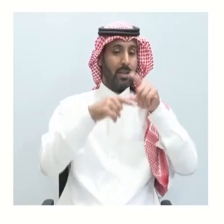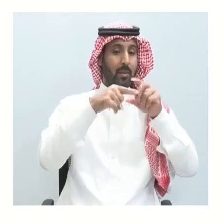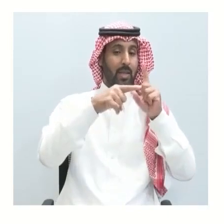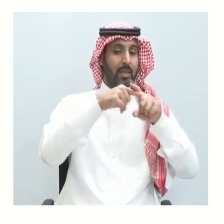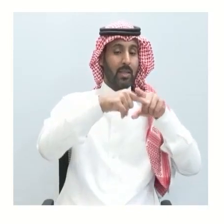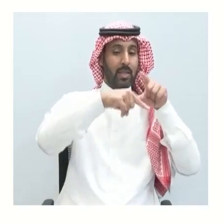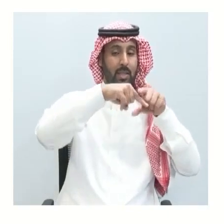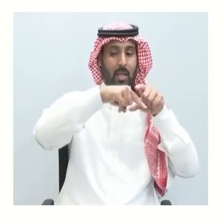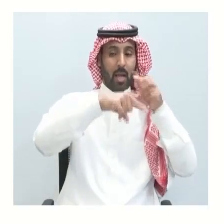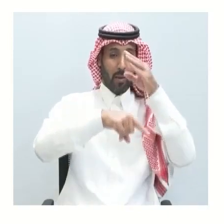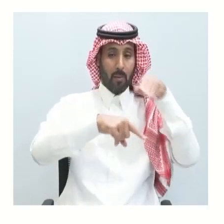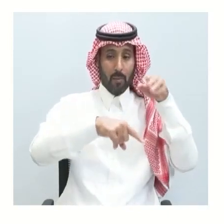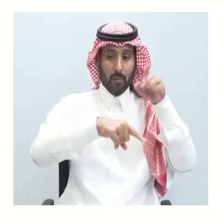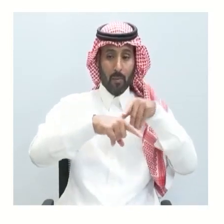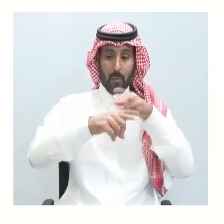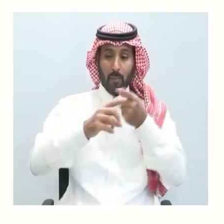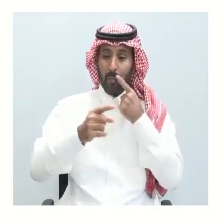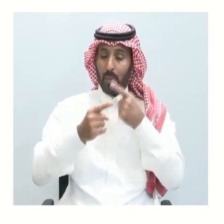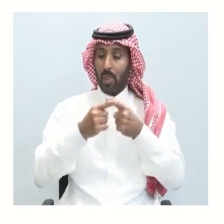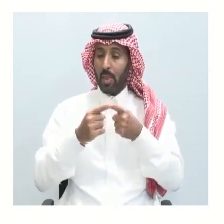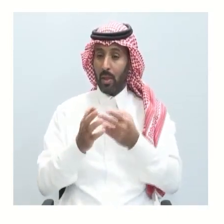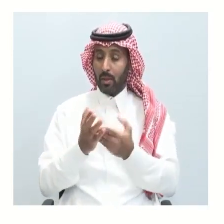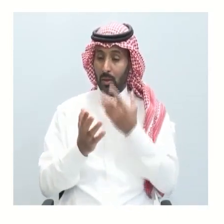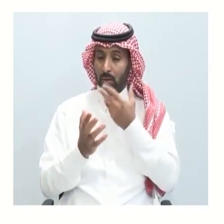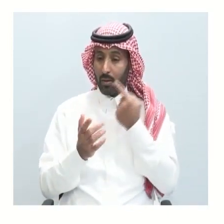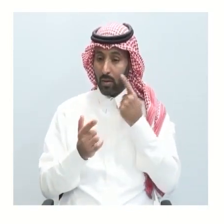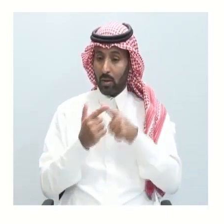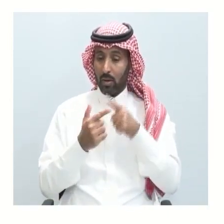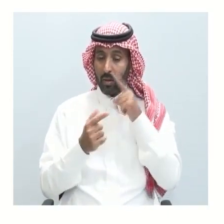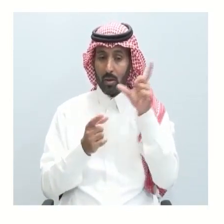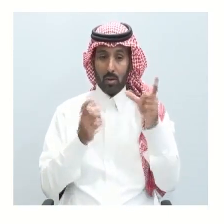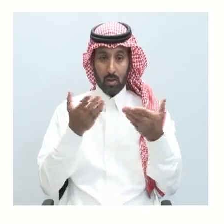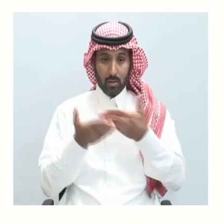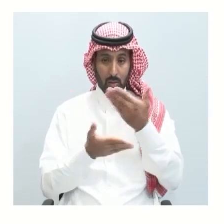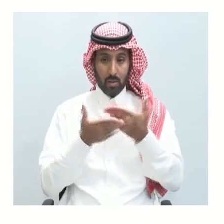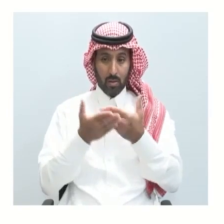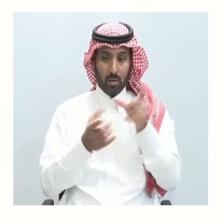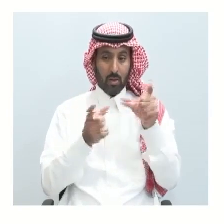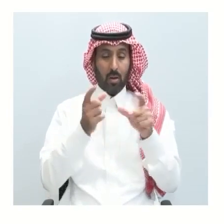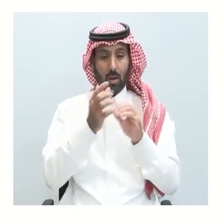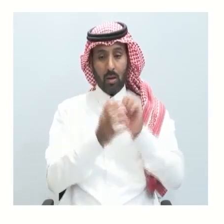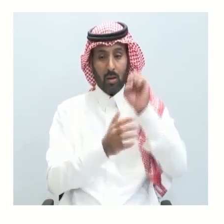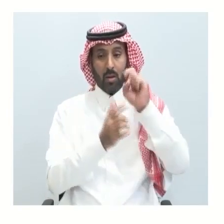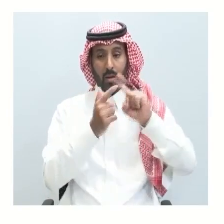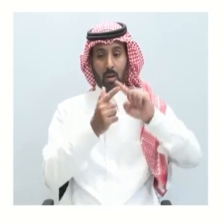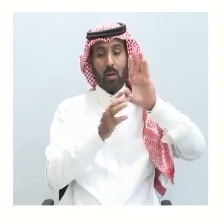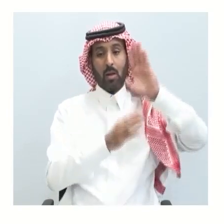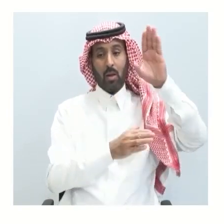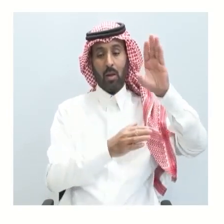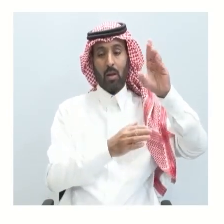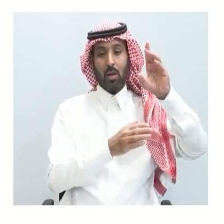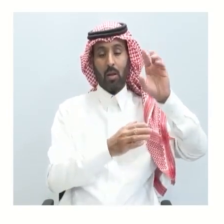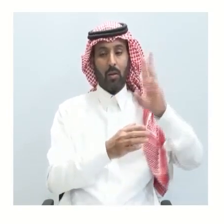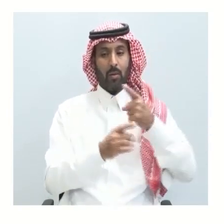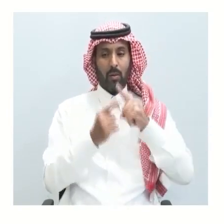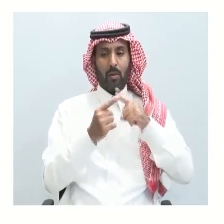ضرب تركيز النواتج على حاصل ضرب تركيز المتفاعلات، يرفع كل تركيز إلى أس، هذا الأس